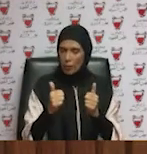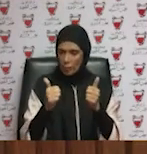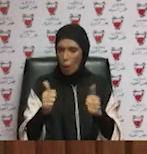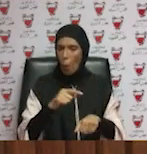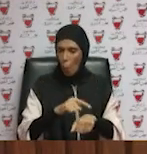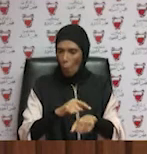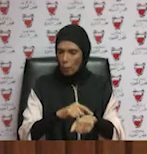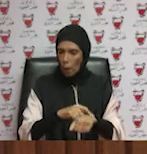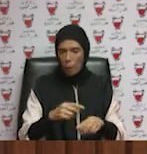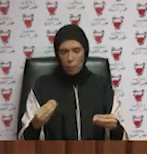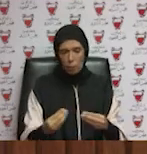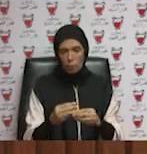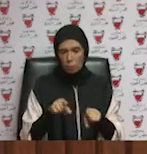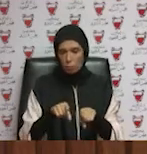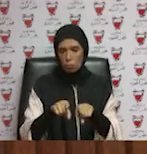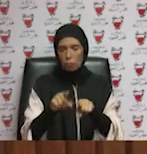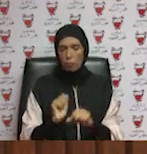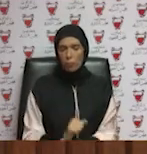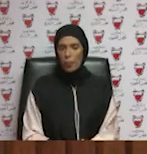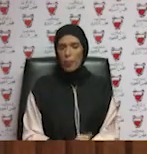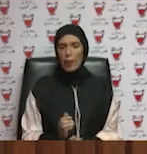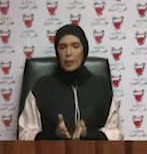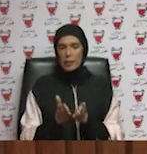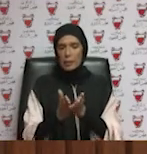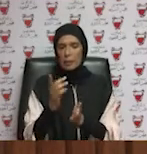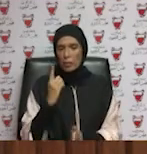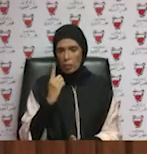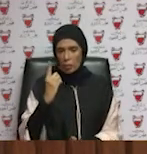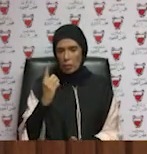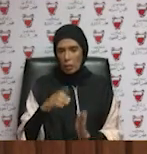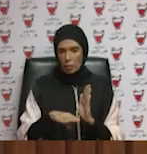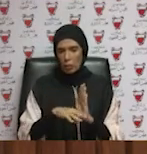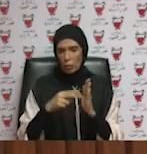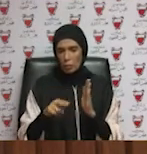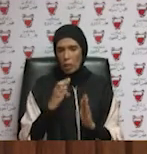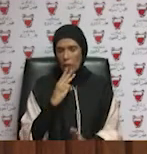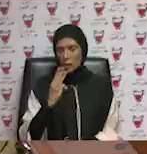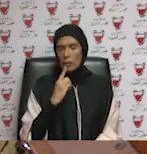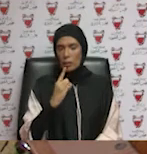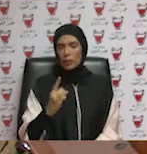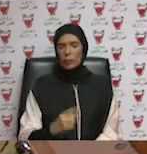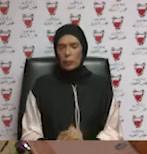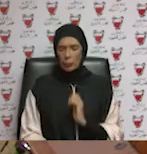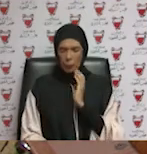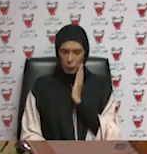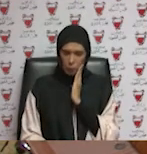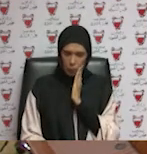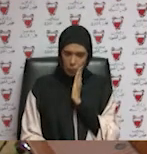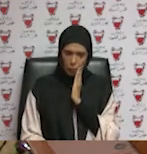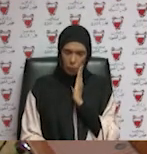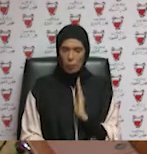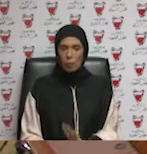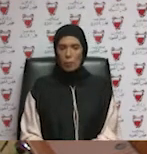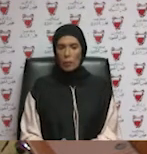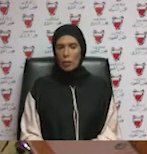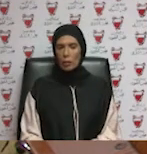بمدد متساوية. السفينة سنة والرخصة 3 سنوات، معناته كيف تعطي